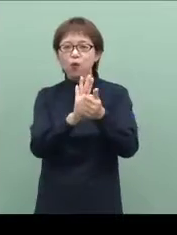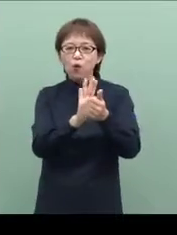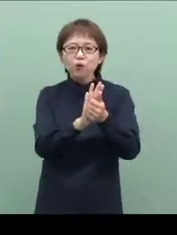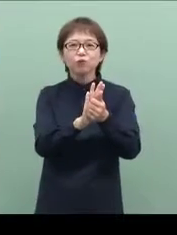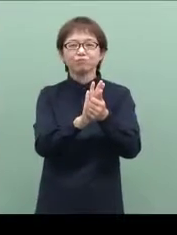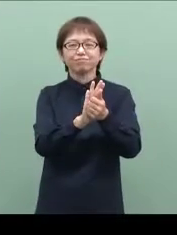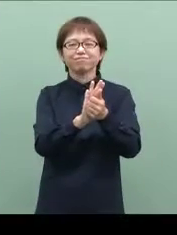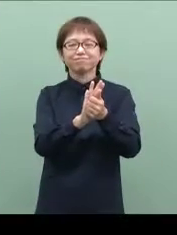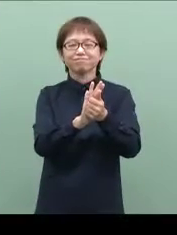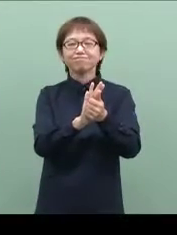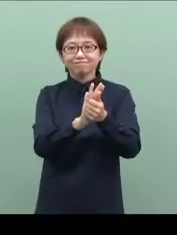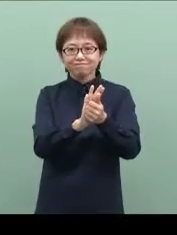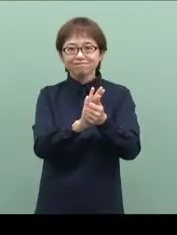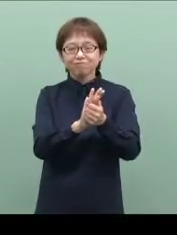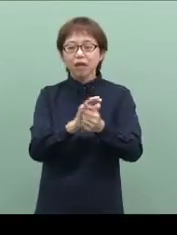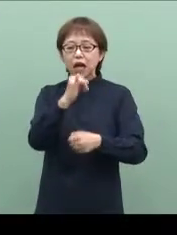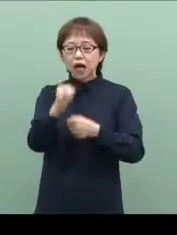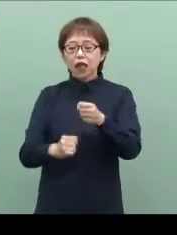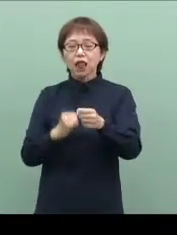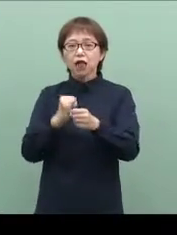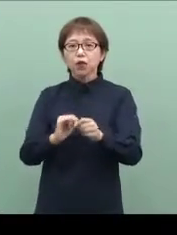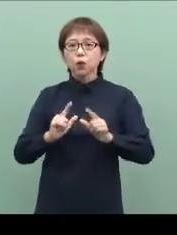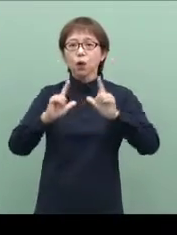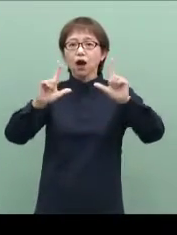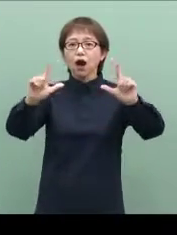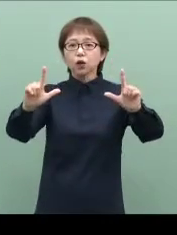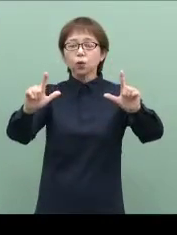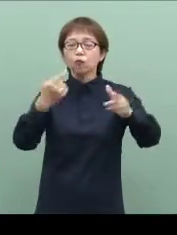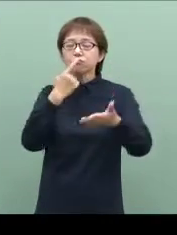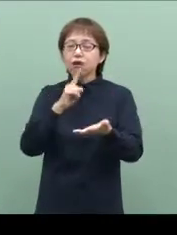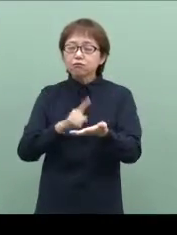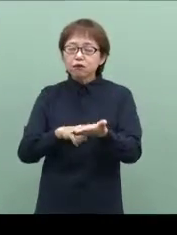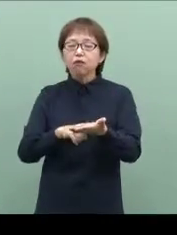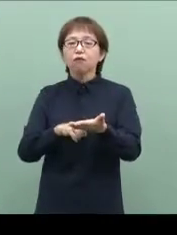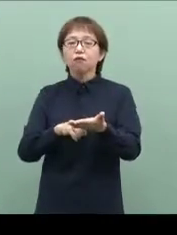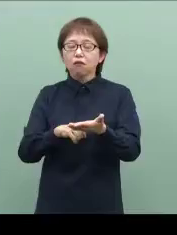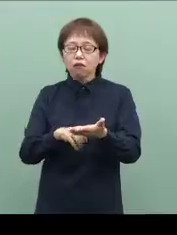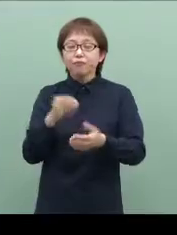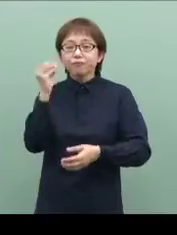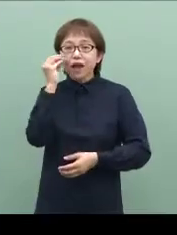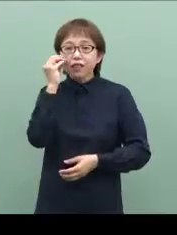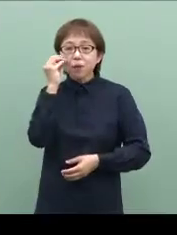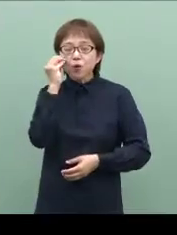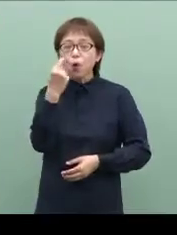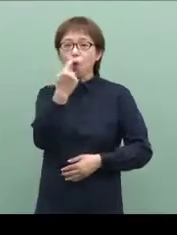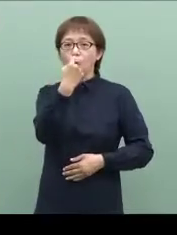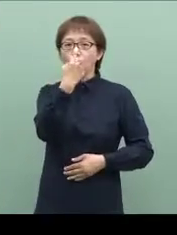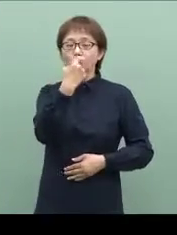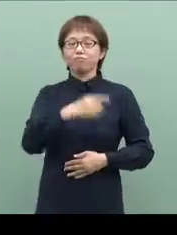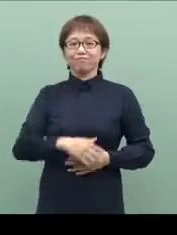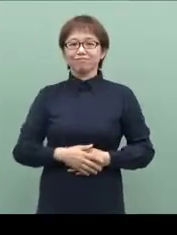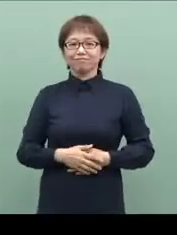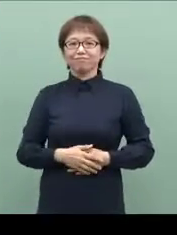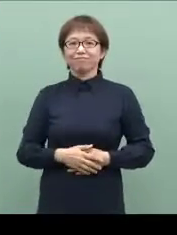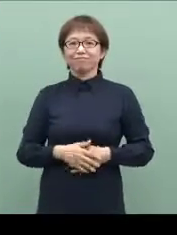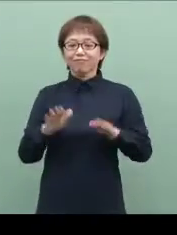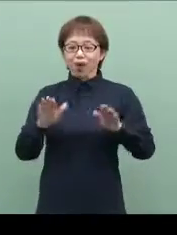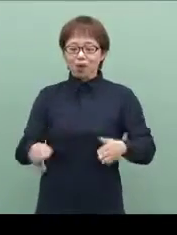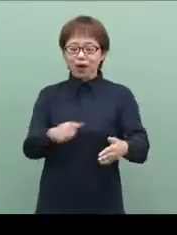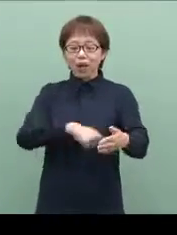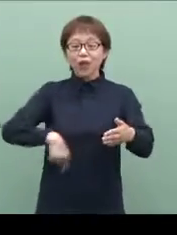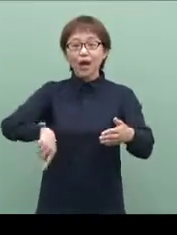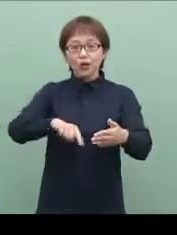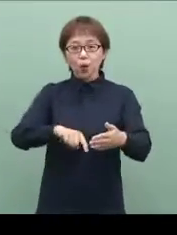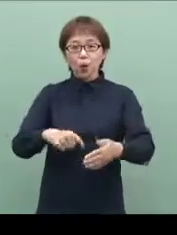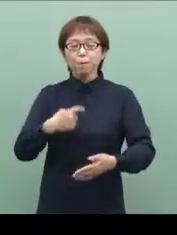インターネットでの回答は思ったより簡単そうなので、私もぜひやってみようと思います。 では今回の内容